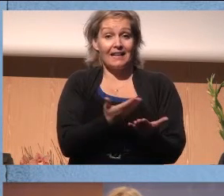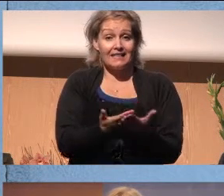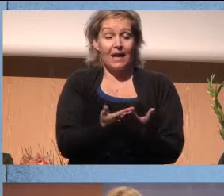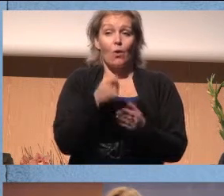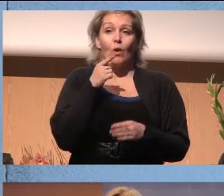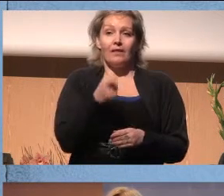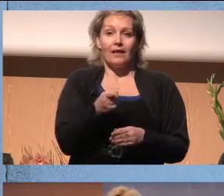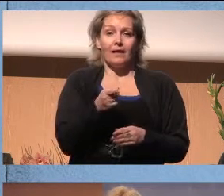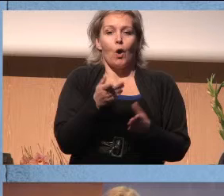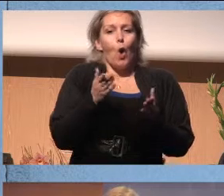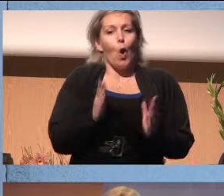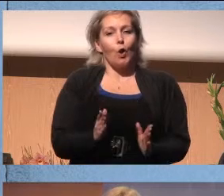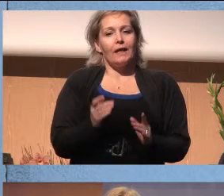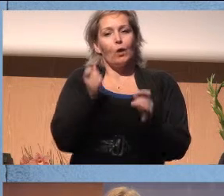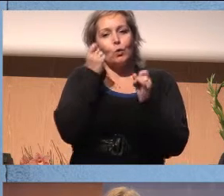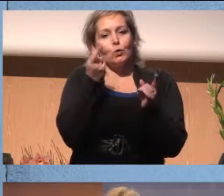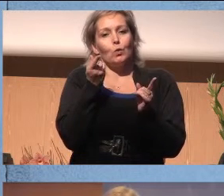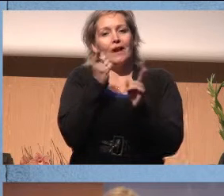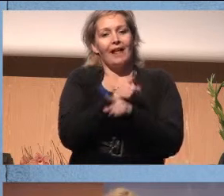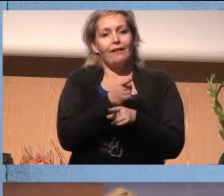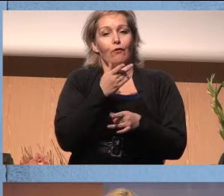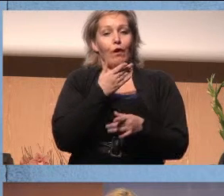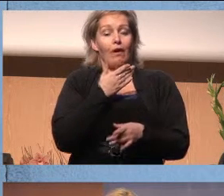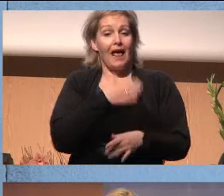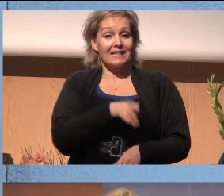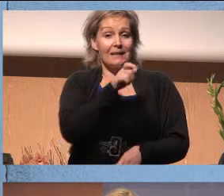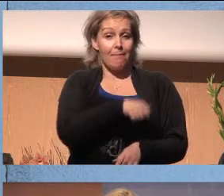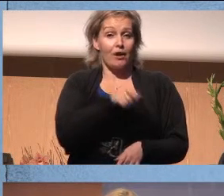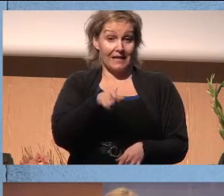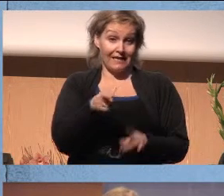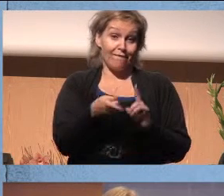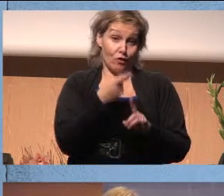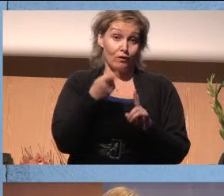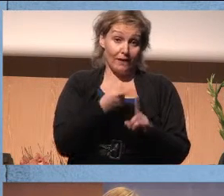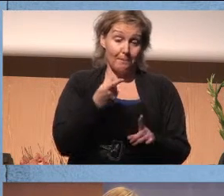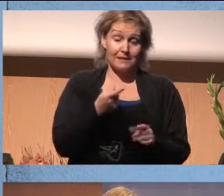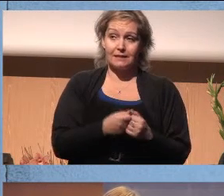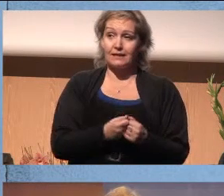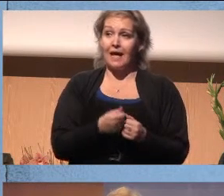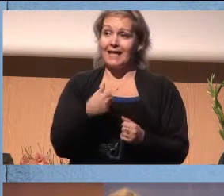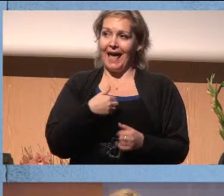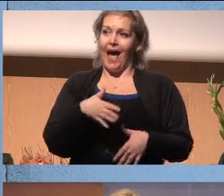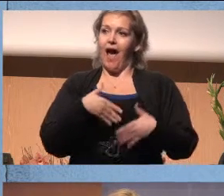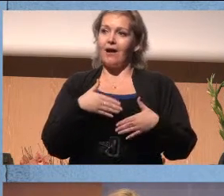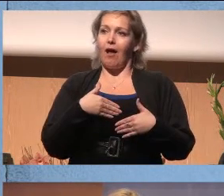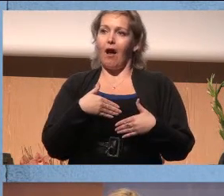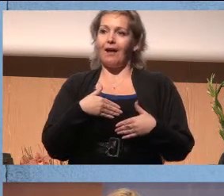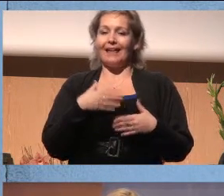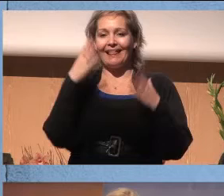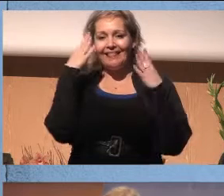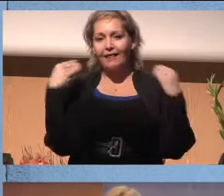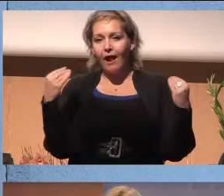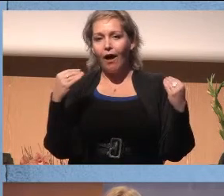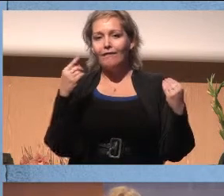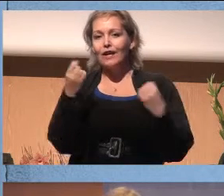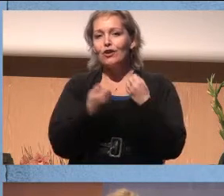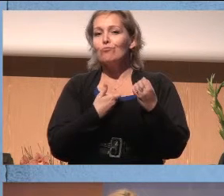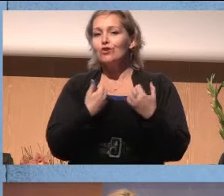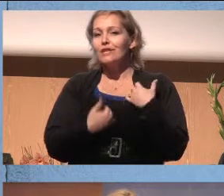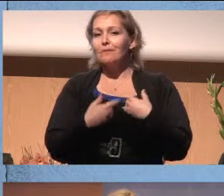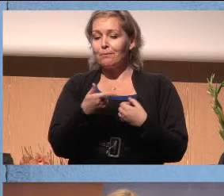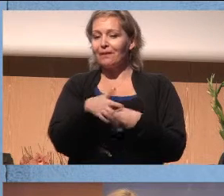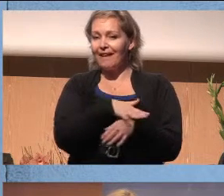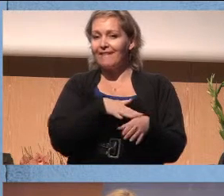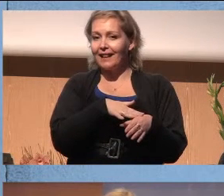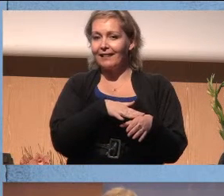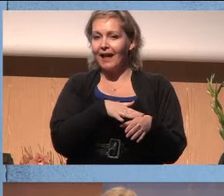det en holdnings- og kulturendring for helsepersonellet, kanskje først og fremst. Jeg glad i Nederland, fordi det gjør mye spennende på dette